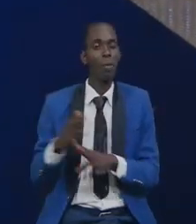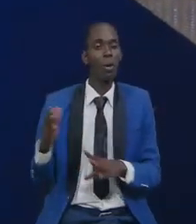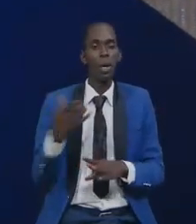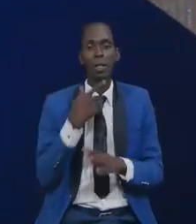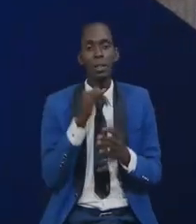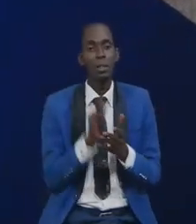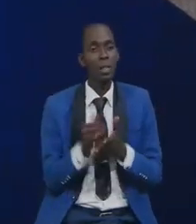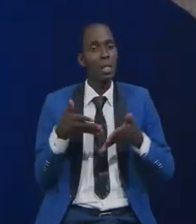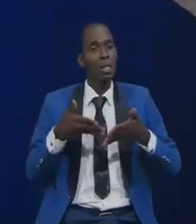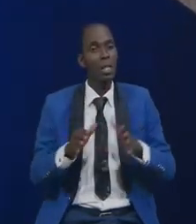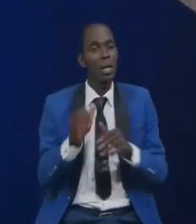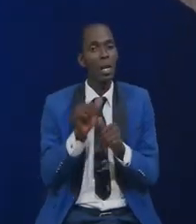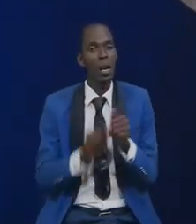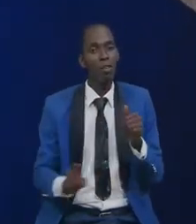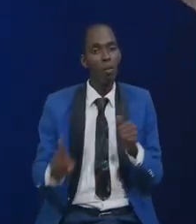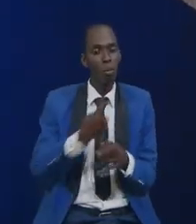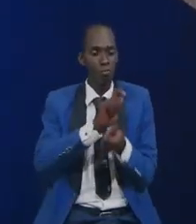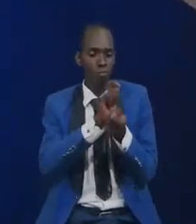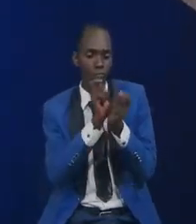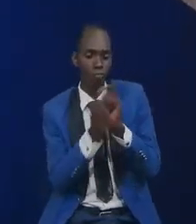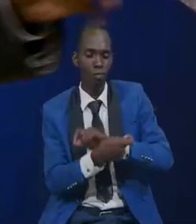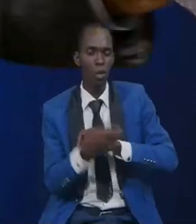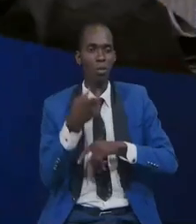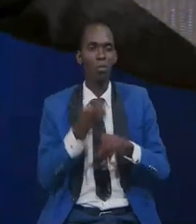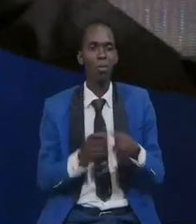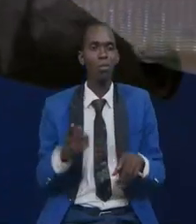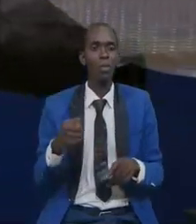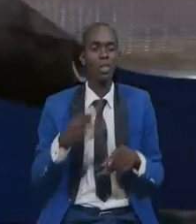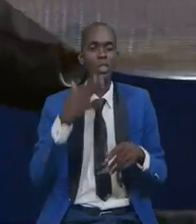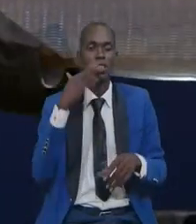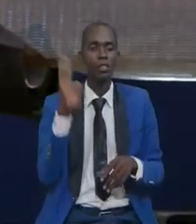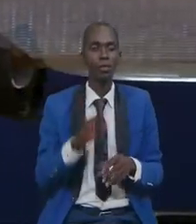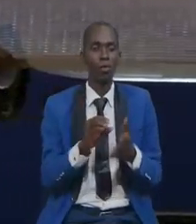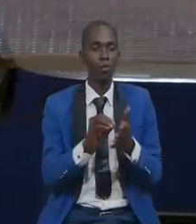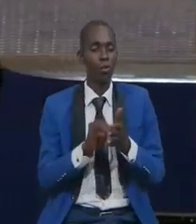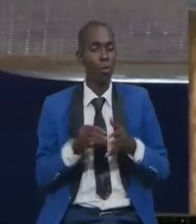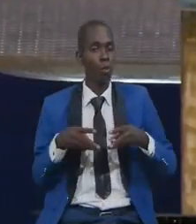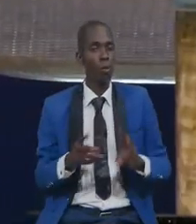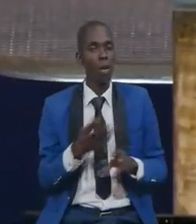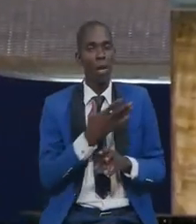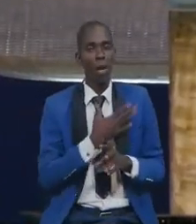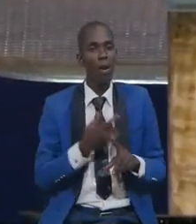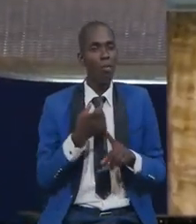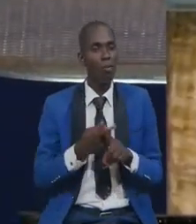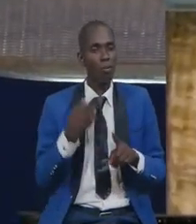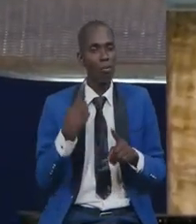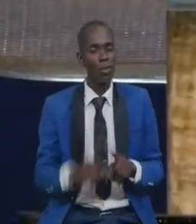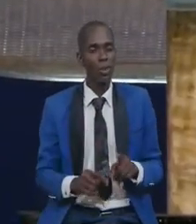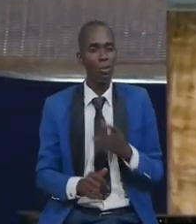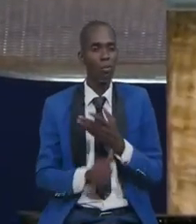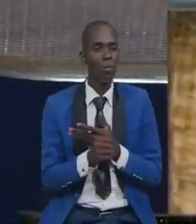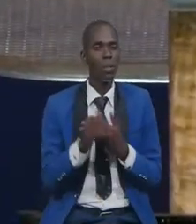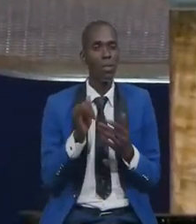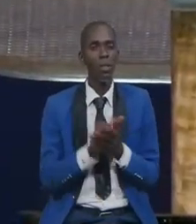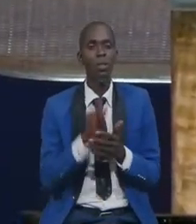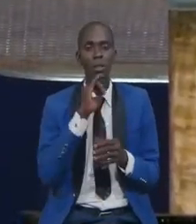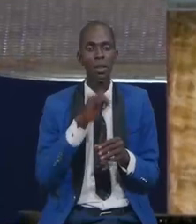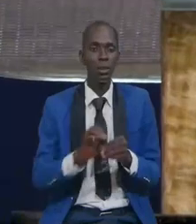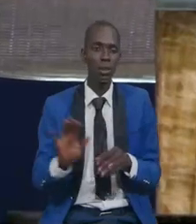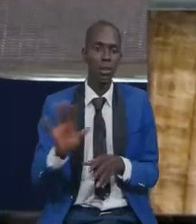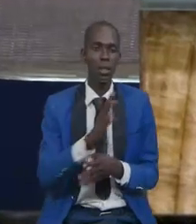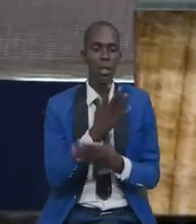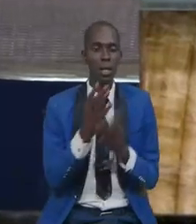monde se détourne, revienne de leur mauvaise voie et des actes de violence dont leurs mains sont